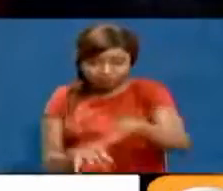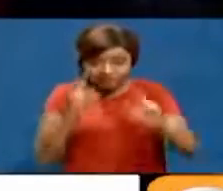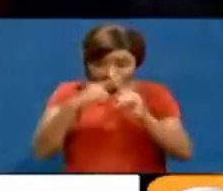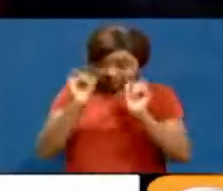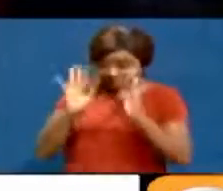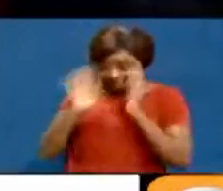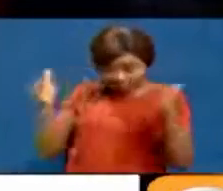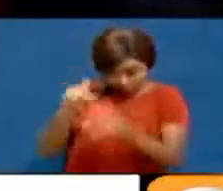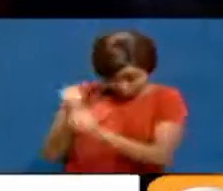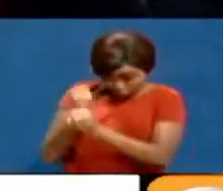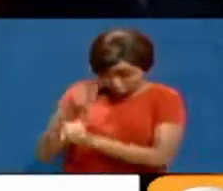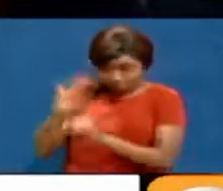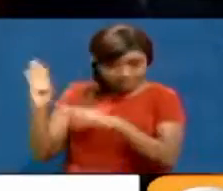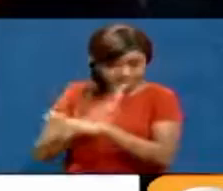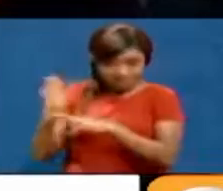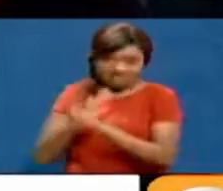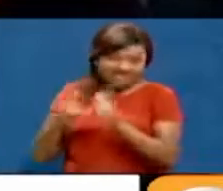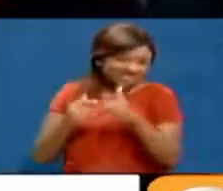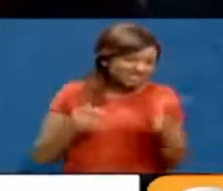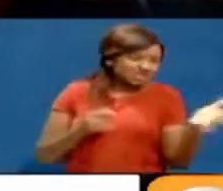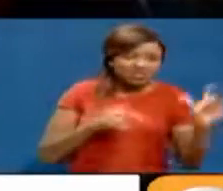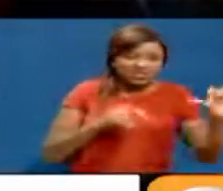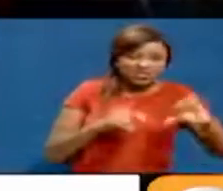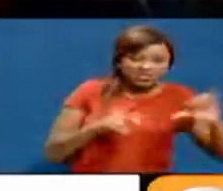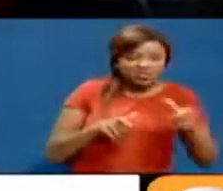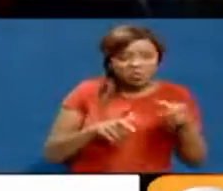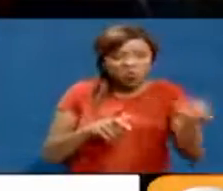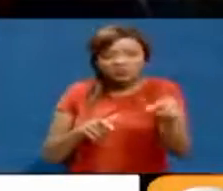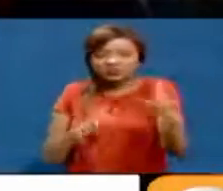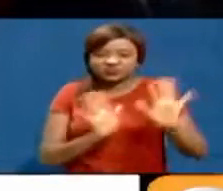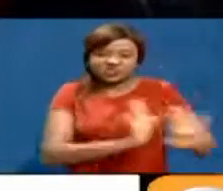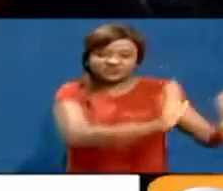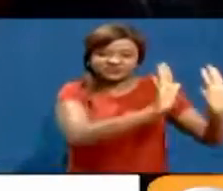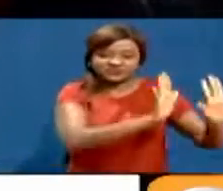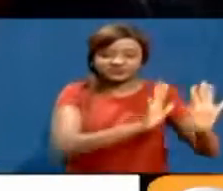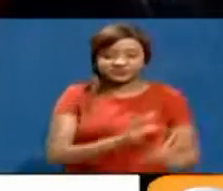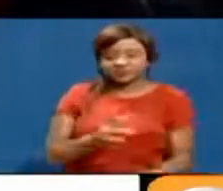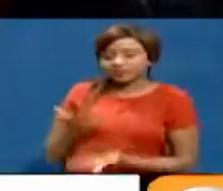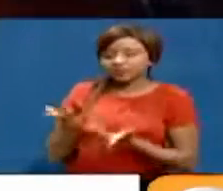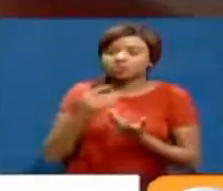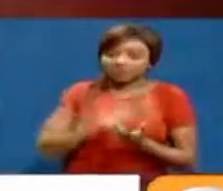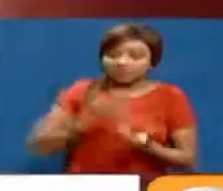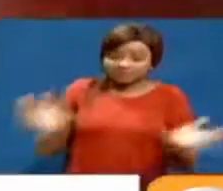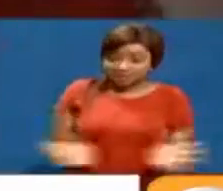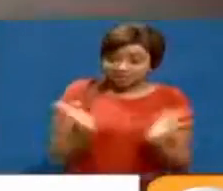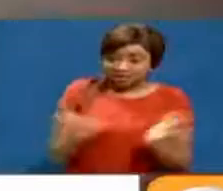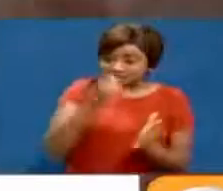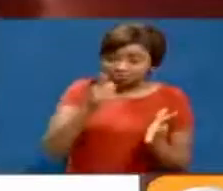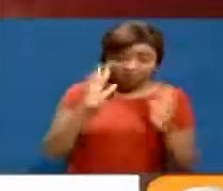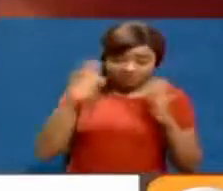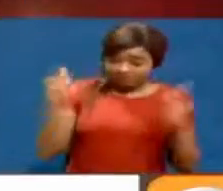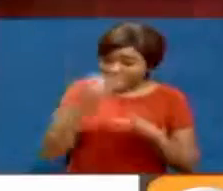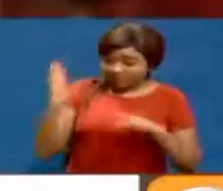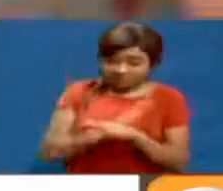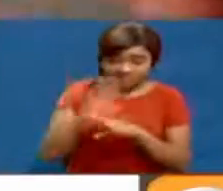watafanya nini? Ata avoid hata hizo early pregnancy ama unnecessary pregnancy. So hivyo ndio ningewaambia, wakue busy. It doesn't matter kama